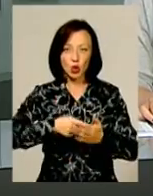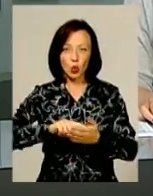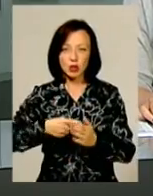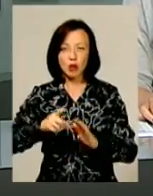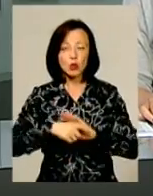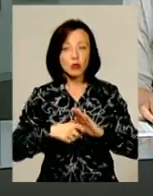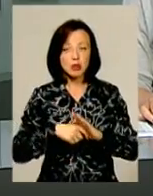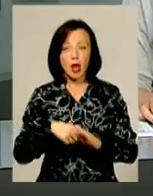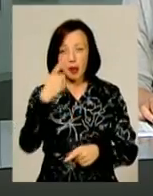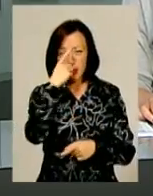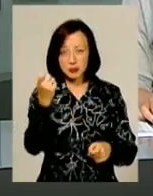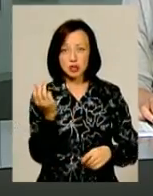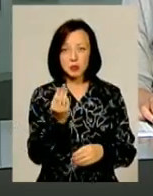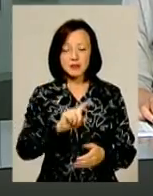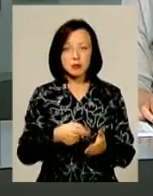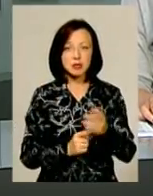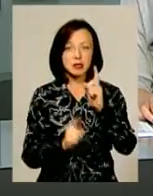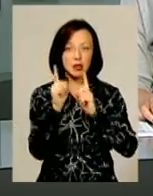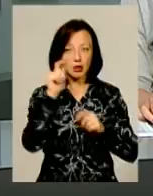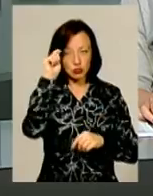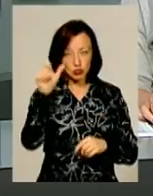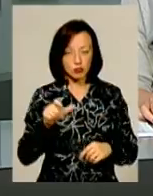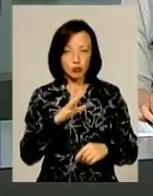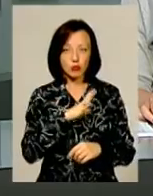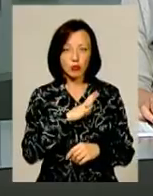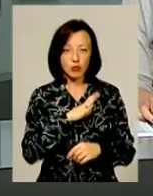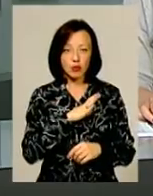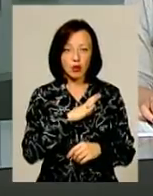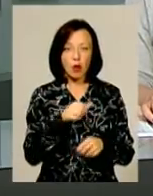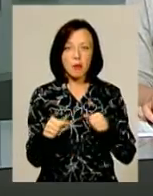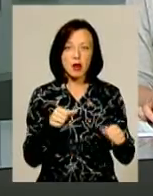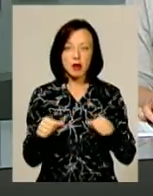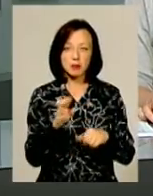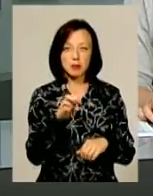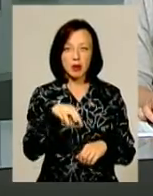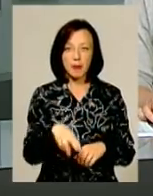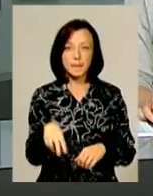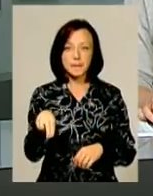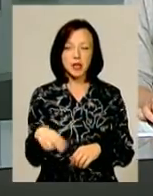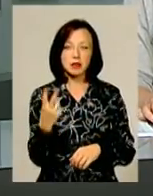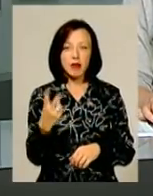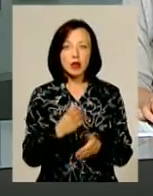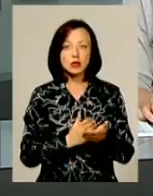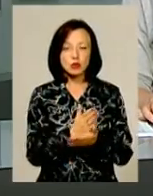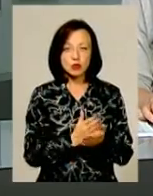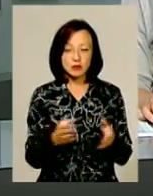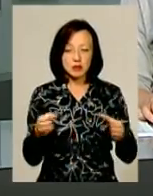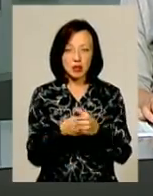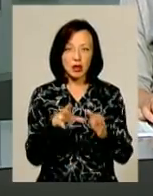Як повідомляють у Шепетівській міській раді, чоловік був навідником, оператором БМП-2. Проходив службу у